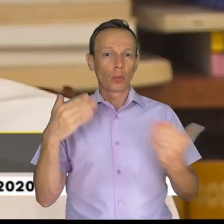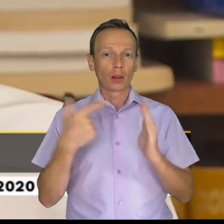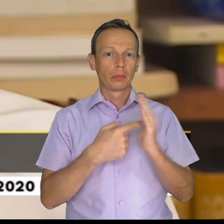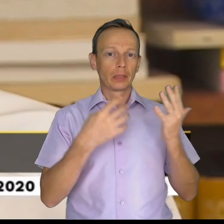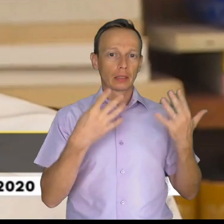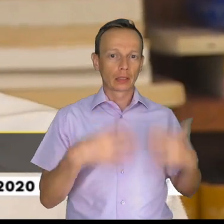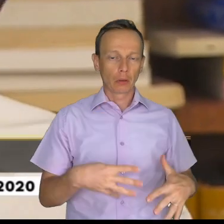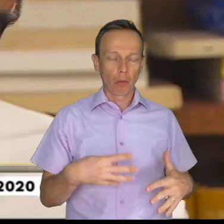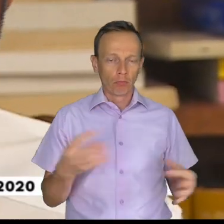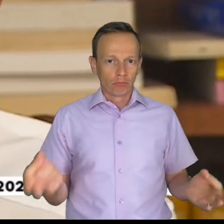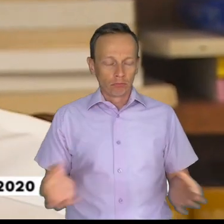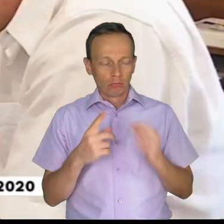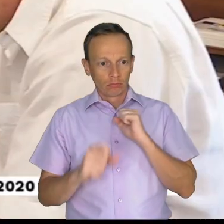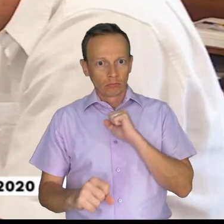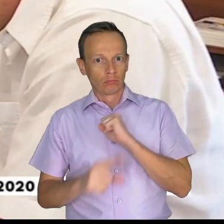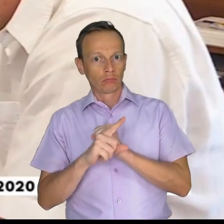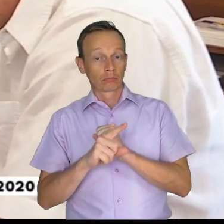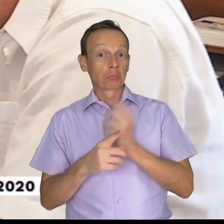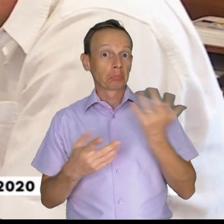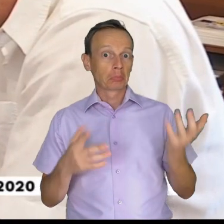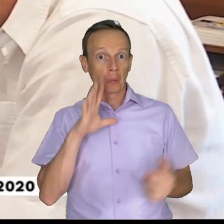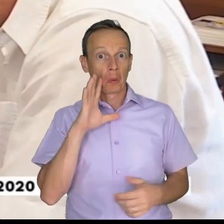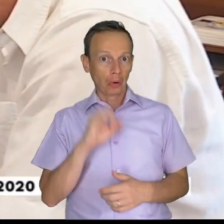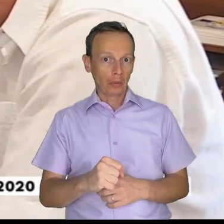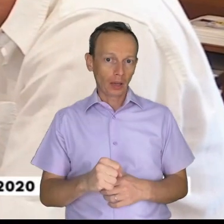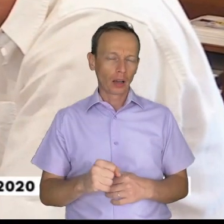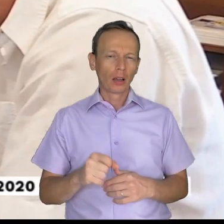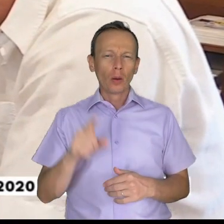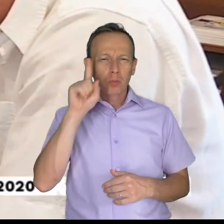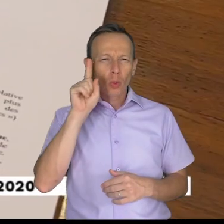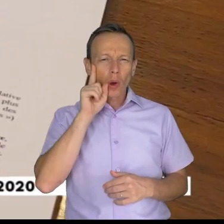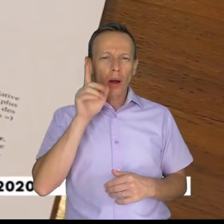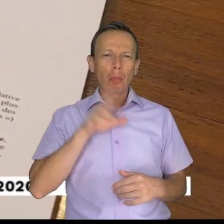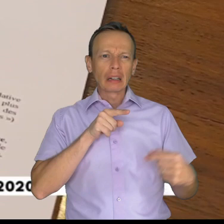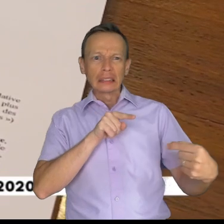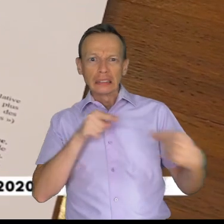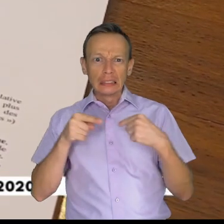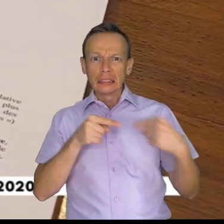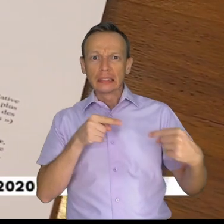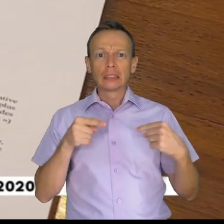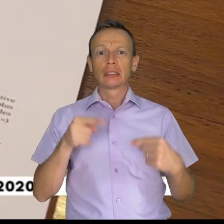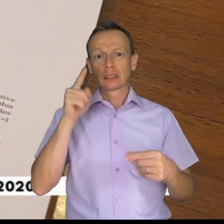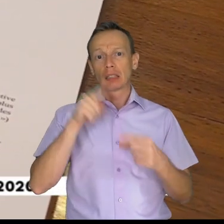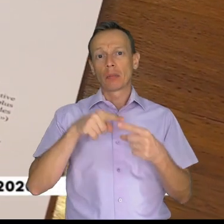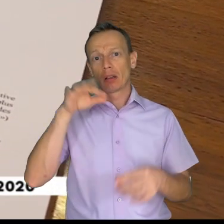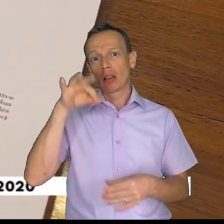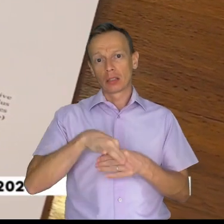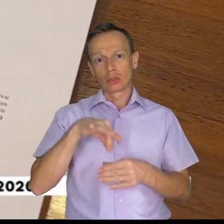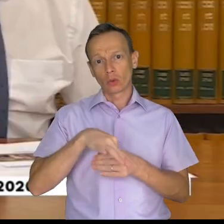à 2019. Une situation exceptionnelle, note le tribunal administratif, est due au contentieux